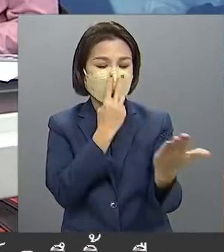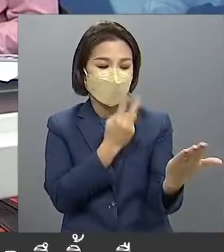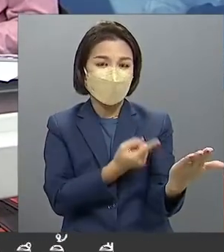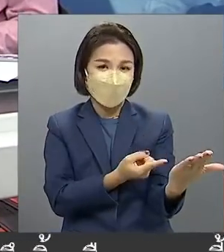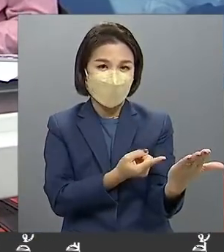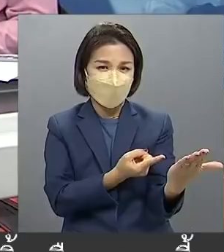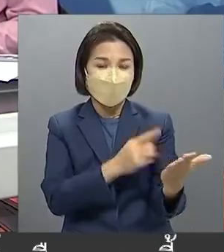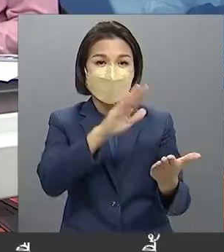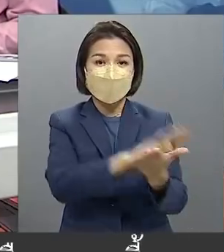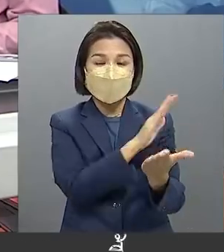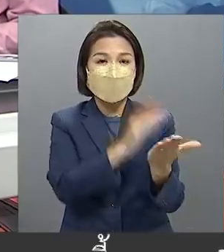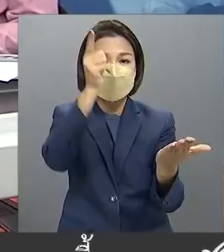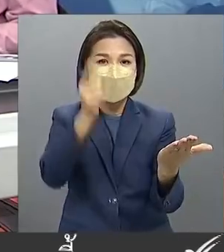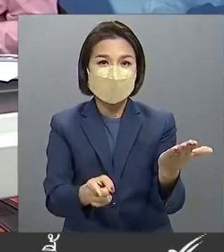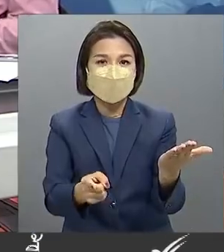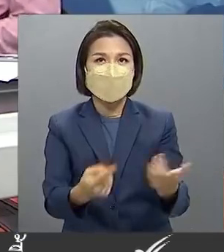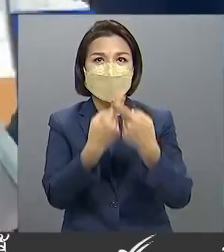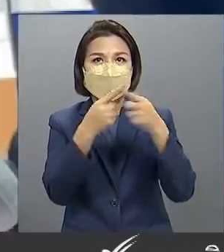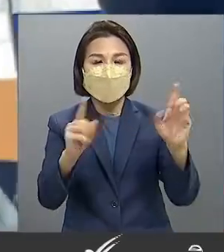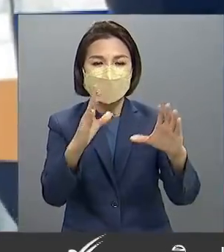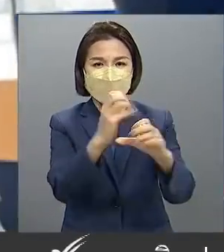ารจริงแต่ว่าไม่ใช่ข้อสรุปค่ะ